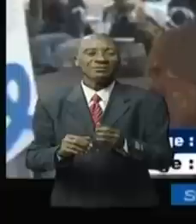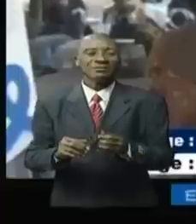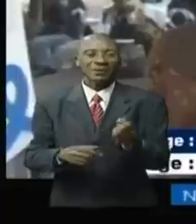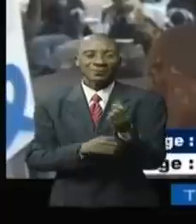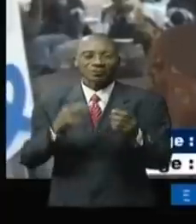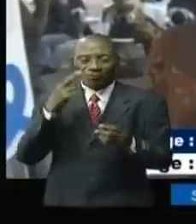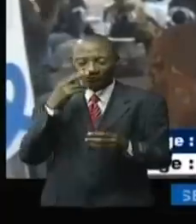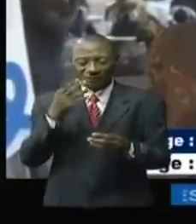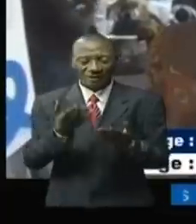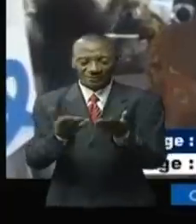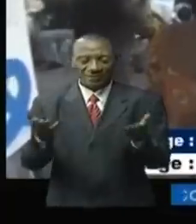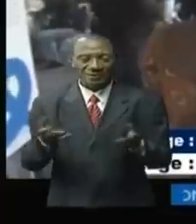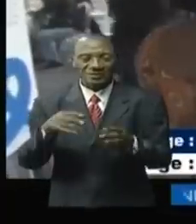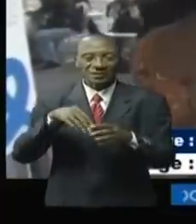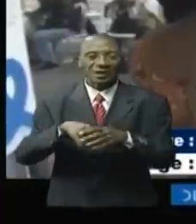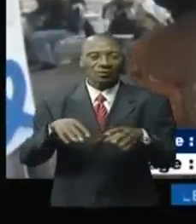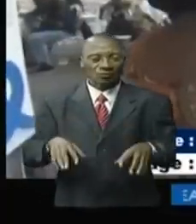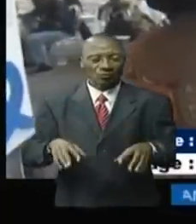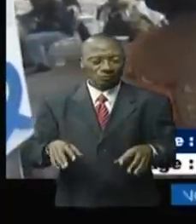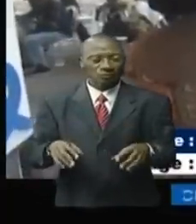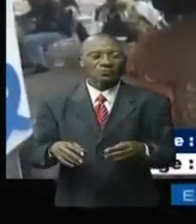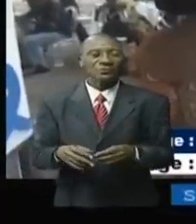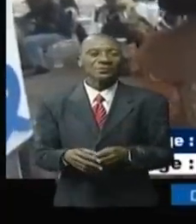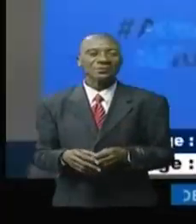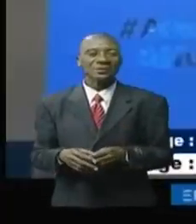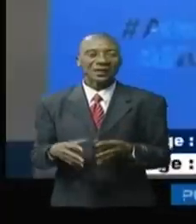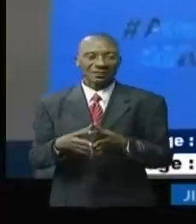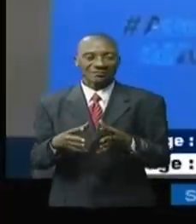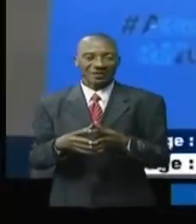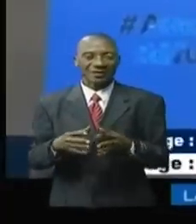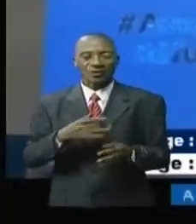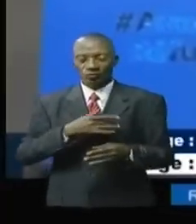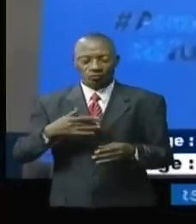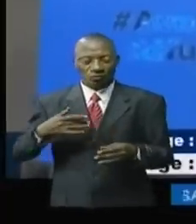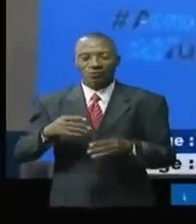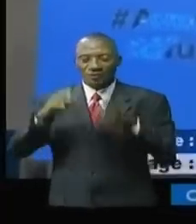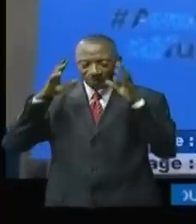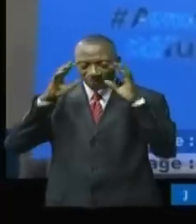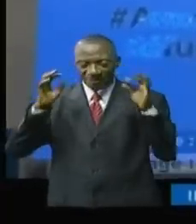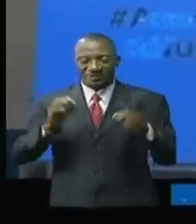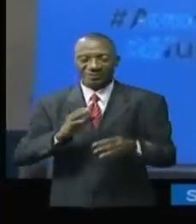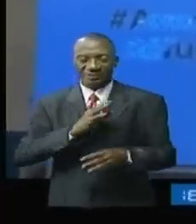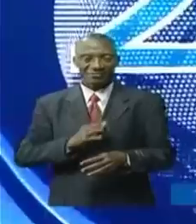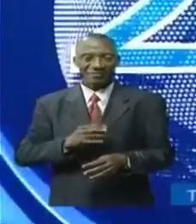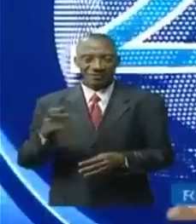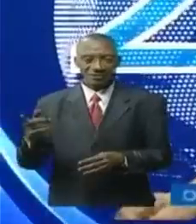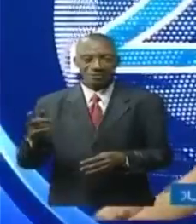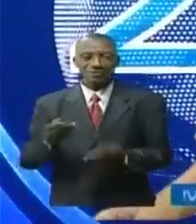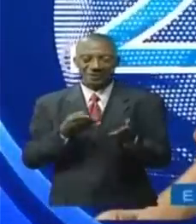Félix-Antoine Tshisekedi Tshilombo, a un énorme besoin d'assistance pour ces innombrables réfugiés.